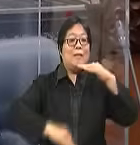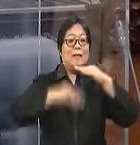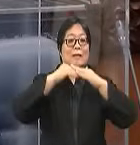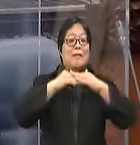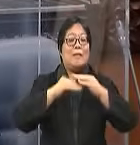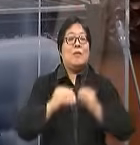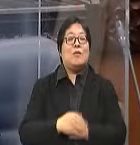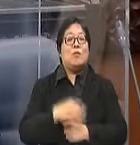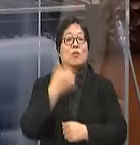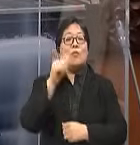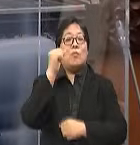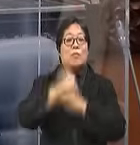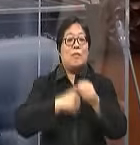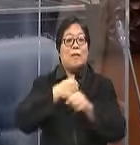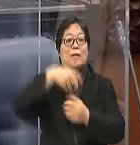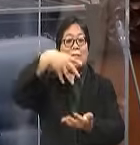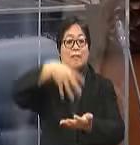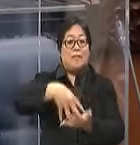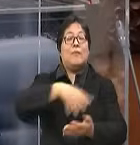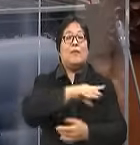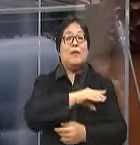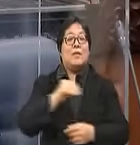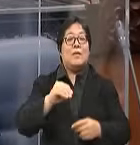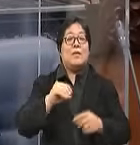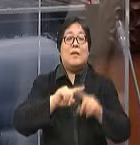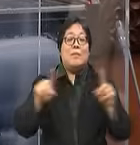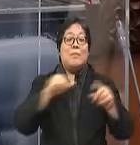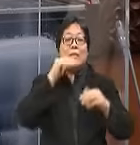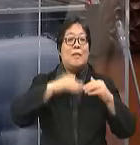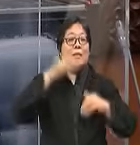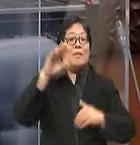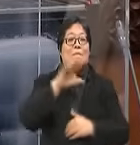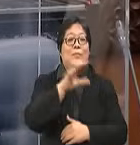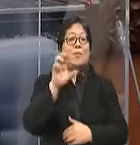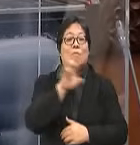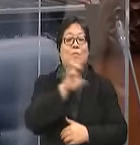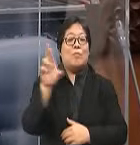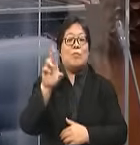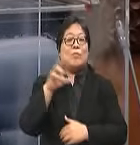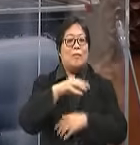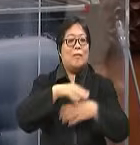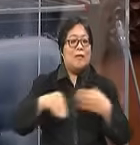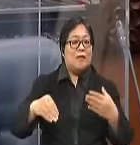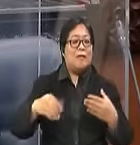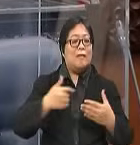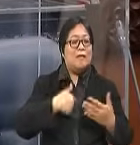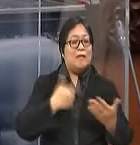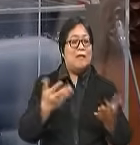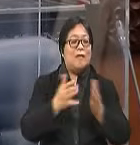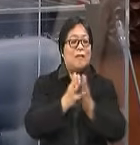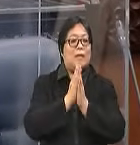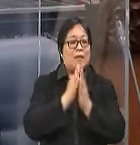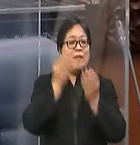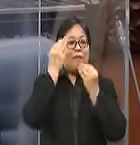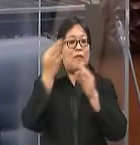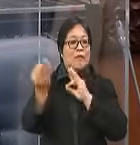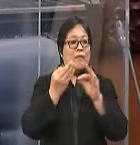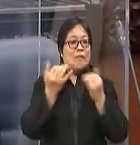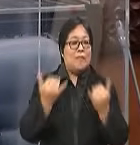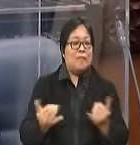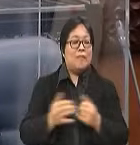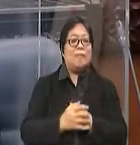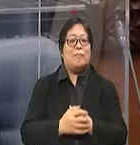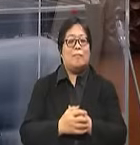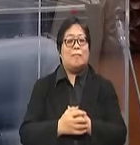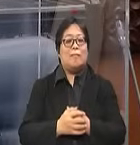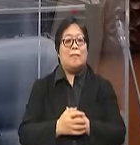10 tahun penjara tapi tak melebihi 500.000 Ringgit jadi Mohon maklum balas terkini